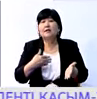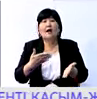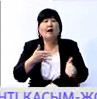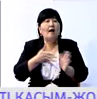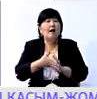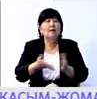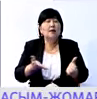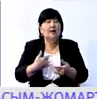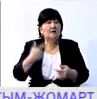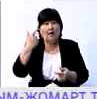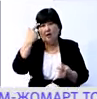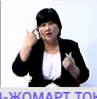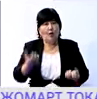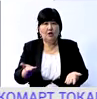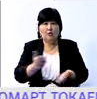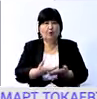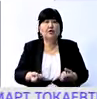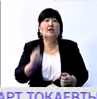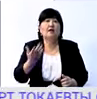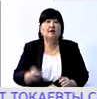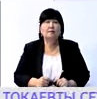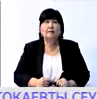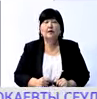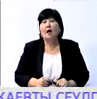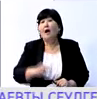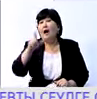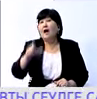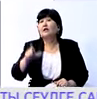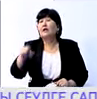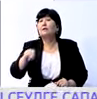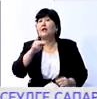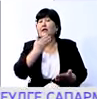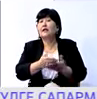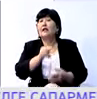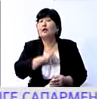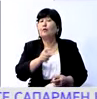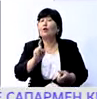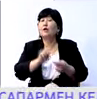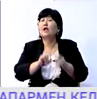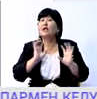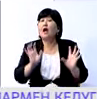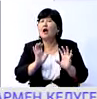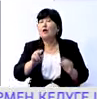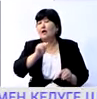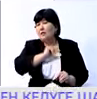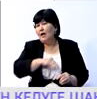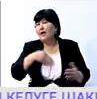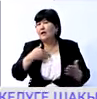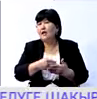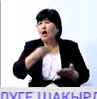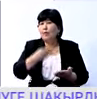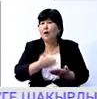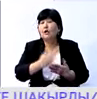қарым-қатынасы жөнінде сауатсыз болып шыға келдік. Адамды адам еткен еңбек, оның артында қамқорлық, маңдай тер және бағалау